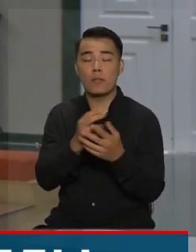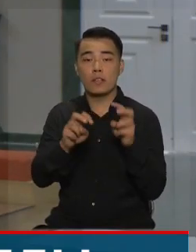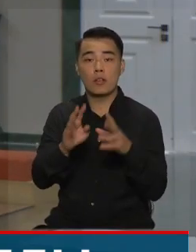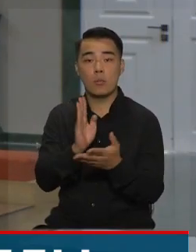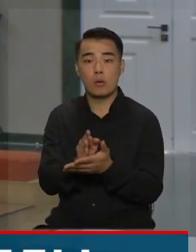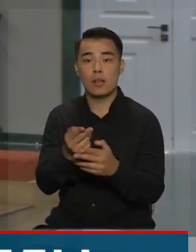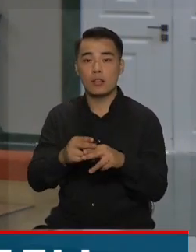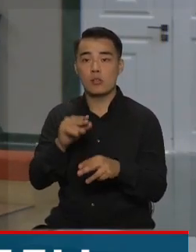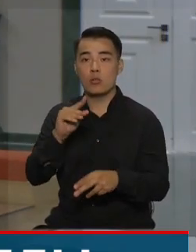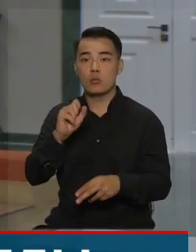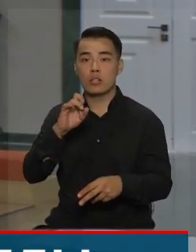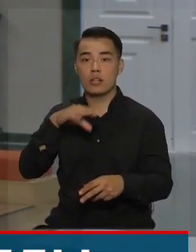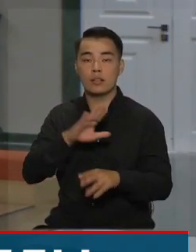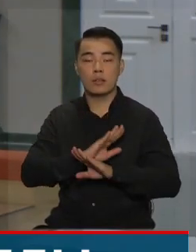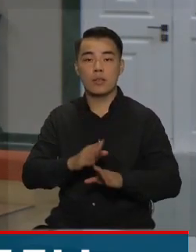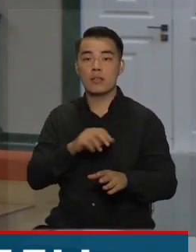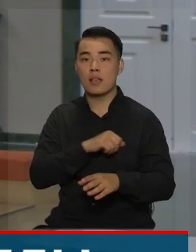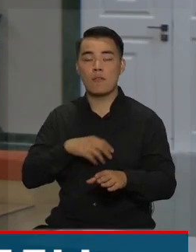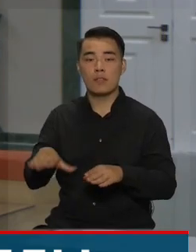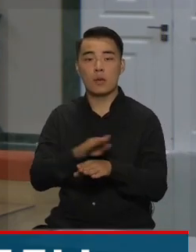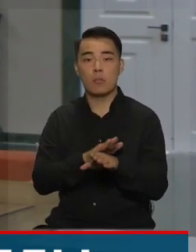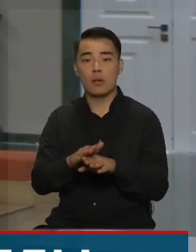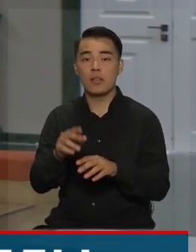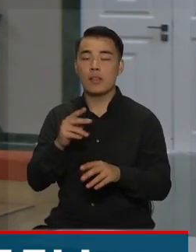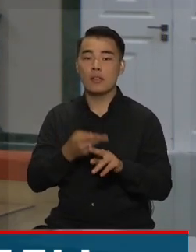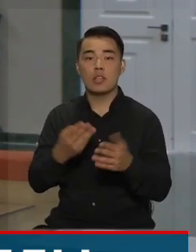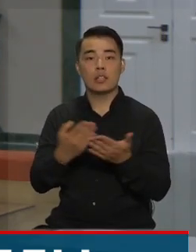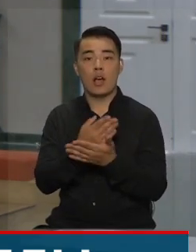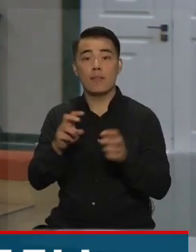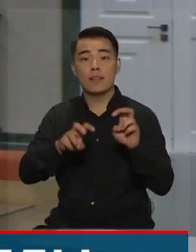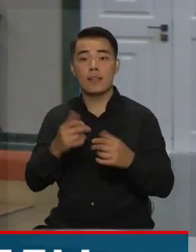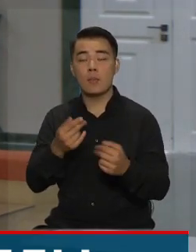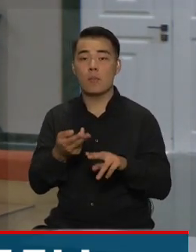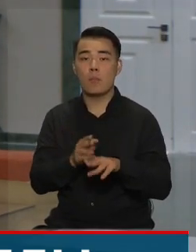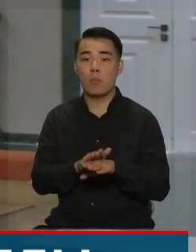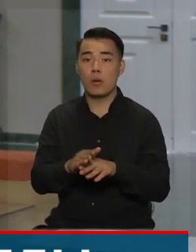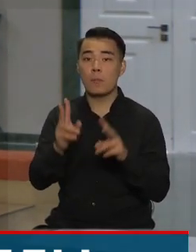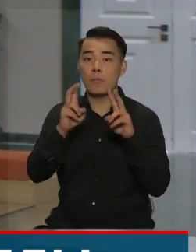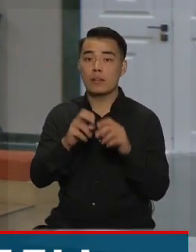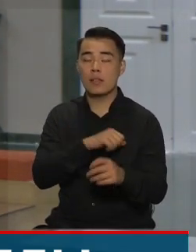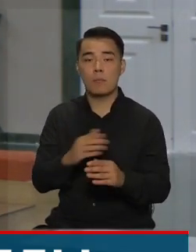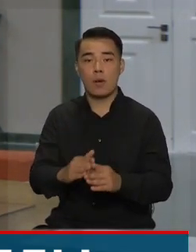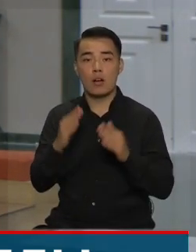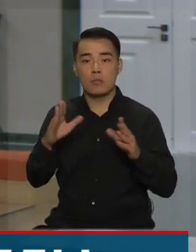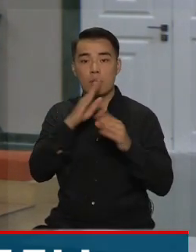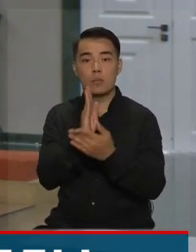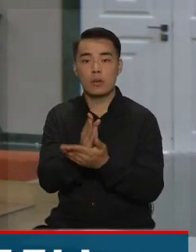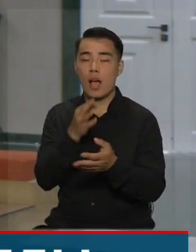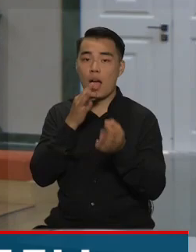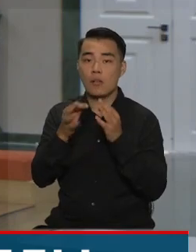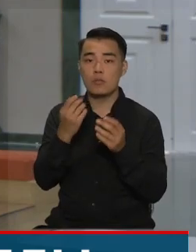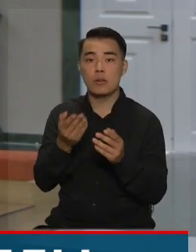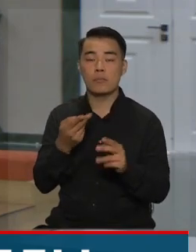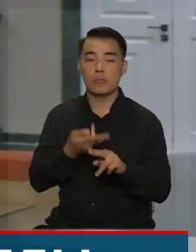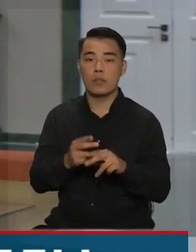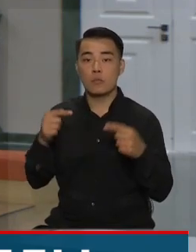бұған тек журналистер емес, барлық мекеме мұқтаж. Ақпарат іздеу және оның тексерілгеніне көз жеткізу үлкен еңбек, тағы талдау деген қабілет бар.